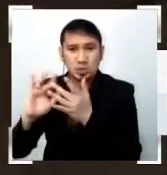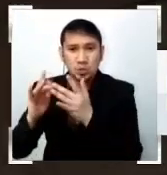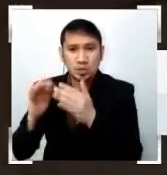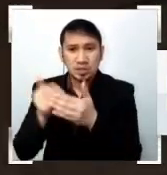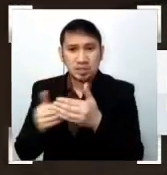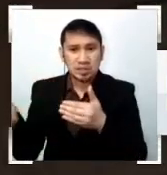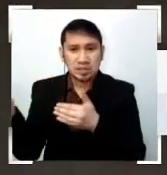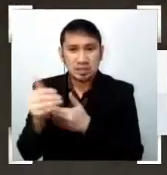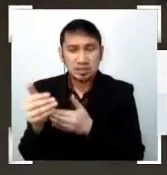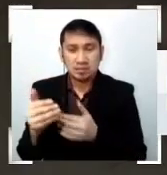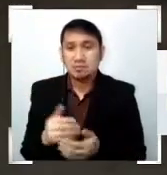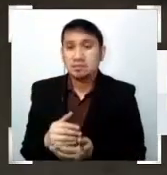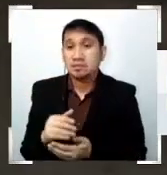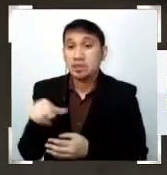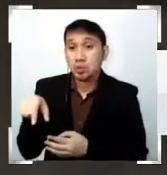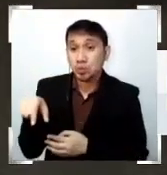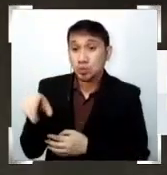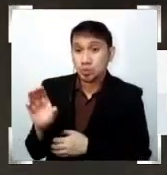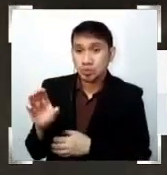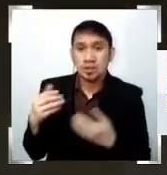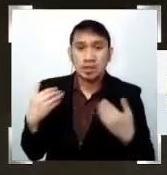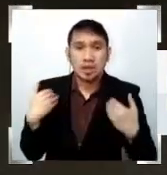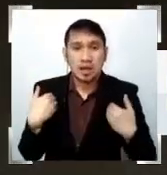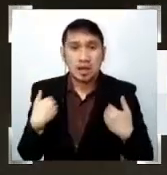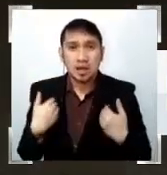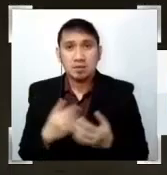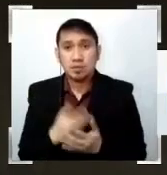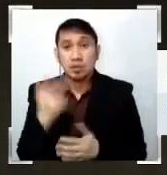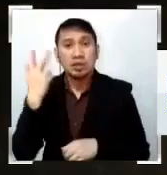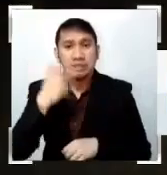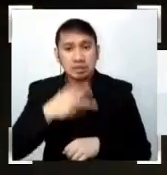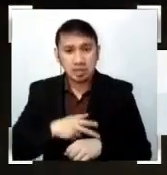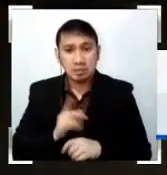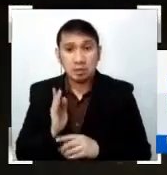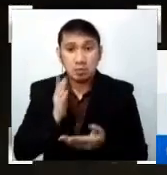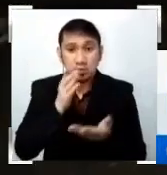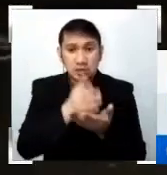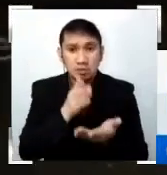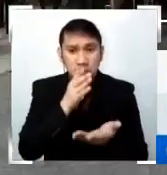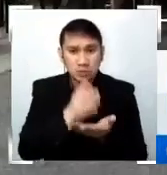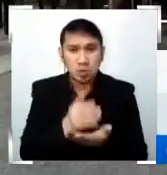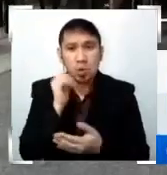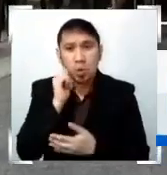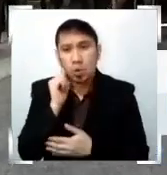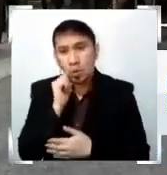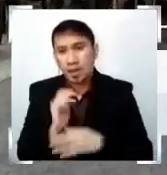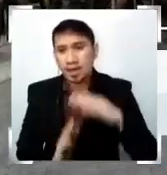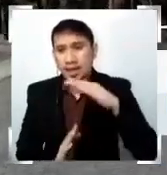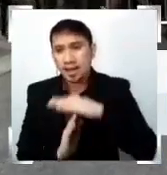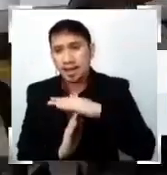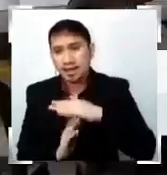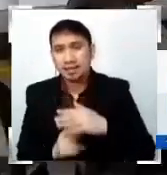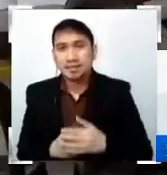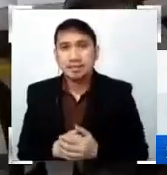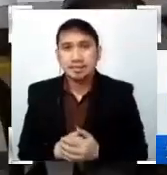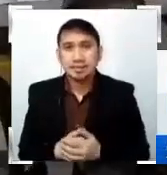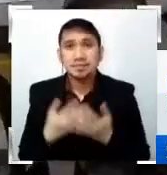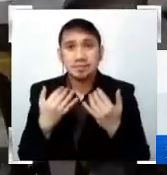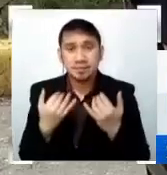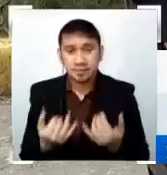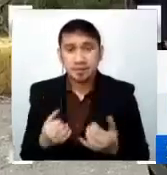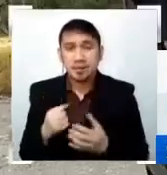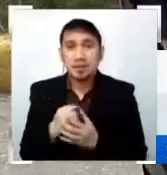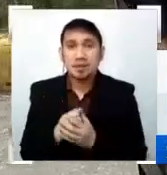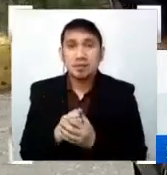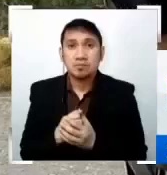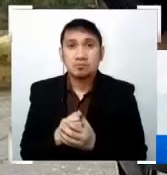COMELEC Quezon City, may ilang nakatatlong punta na dahil lagi naaabutan ng cut-off. Nagsari ng iba pang